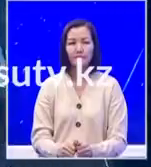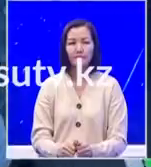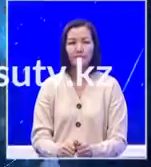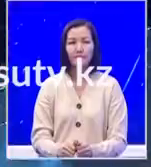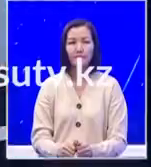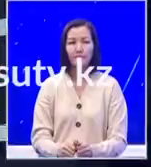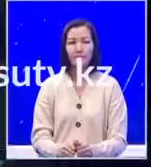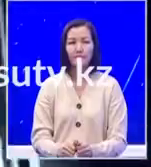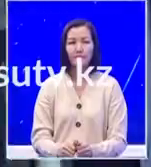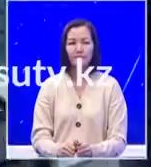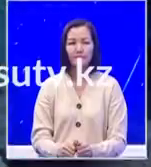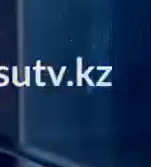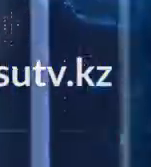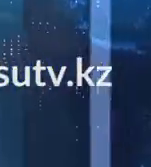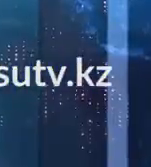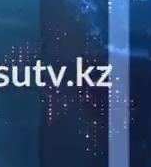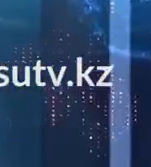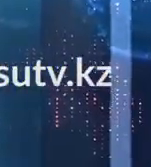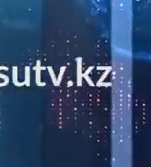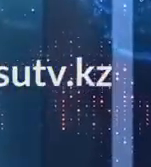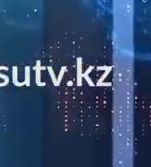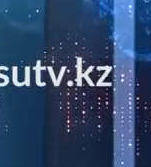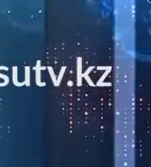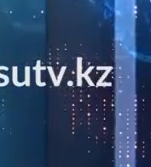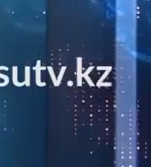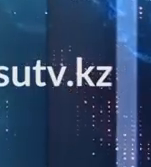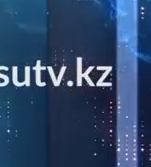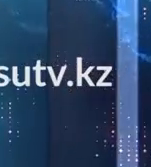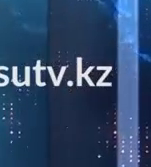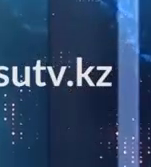Алмат Хамид, Гүлжанат Мақұлжанова, Қайрат Қастұрғанов, Жетісу телеарнасы.